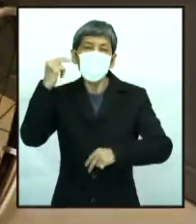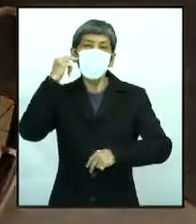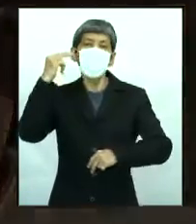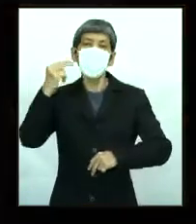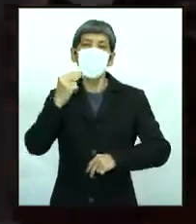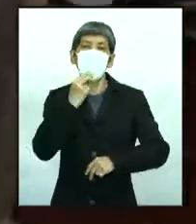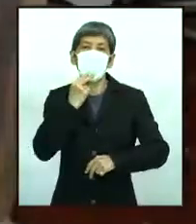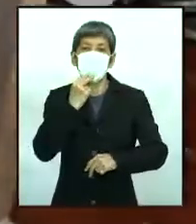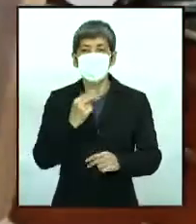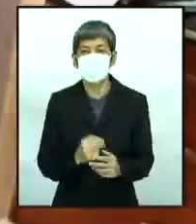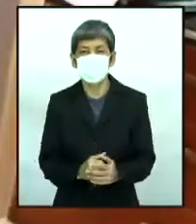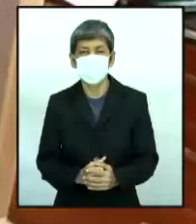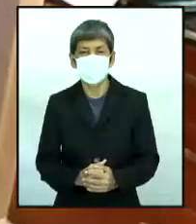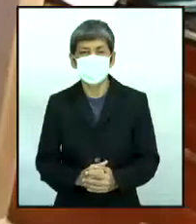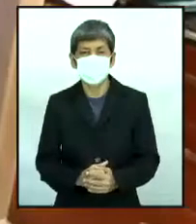งี้ย